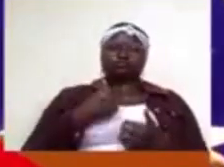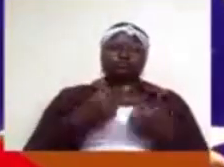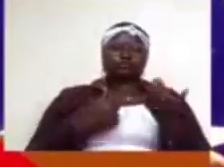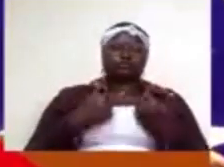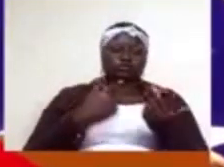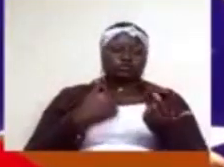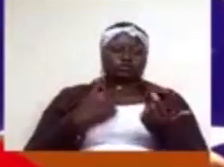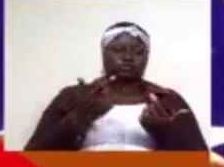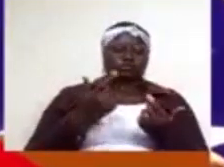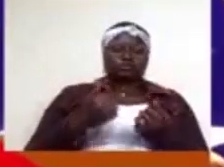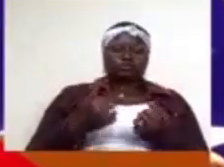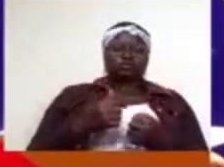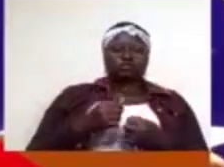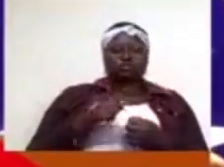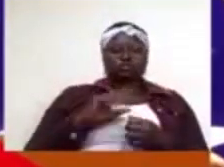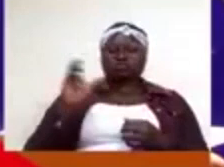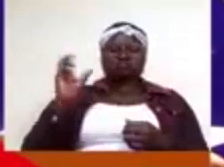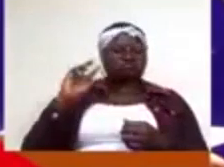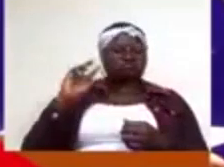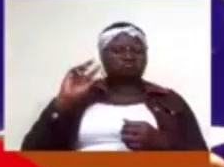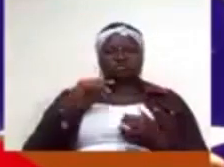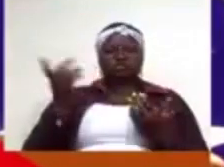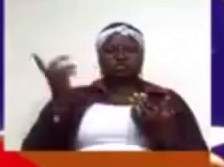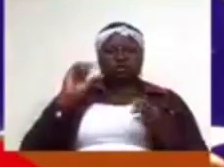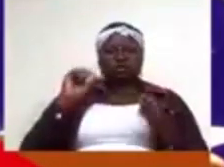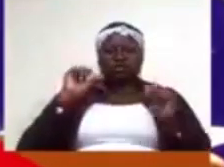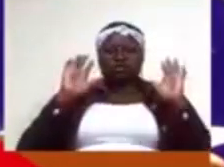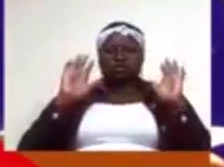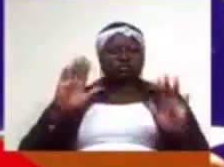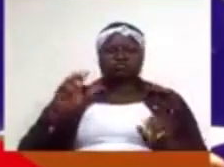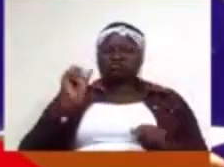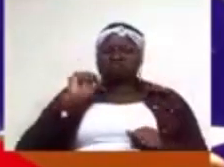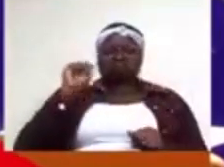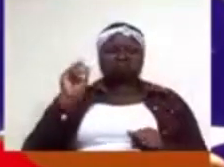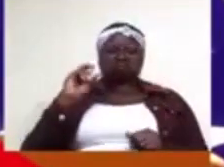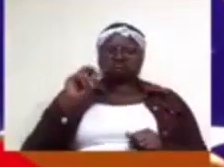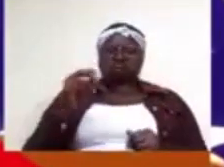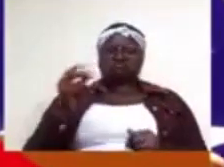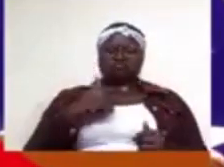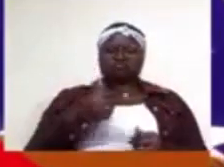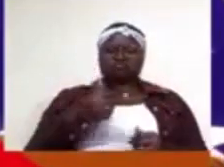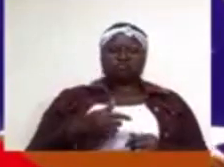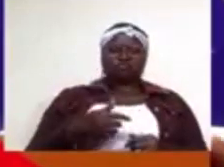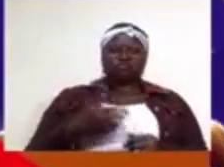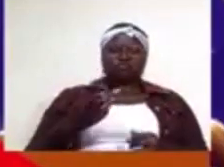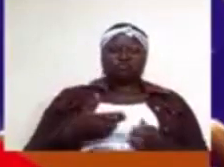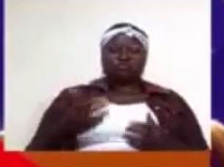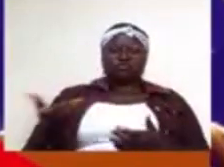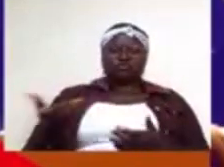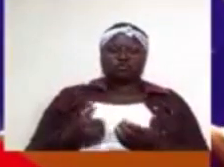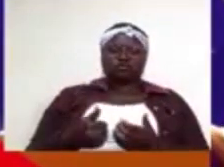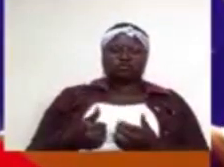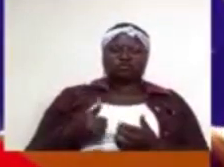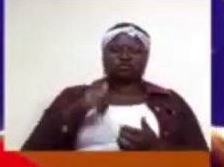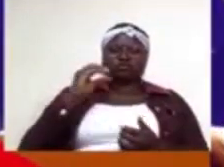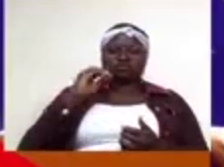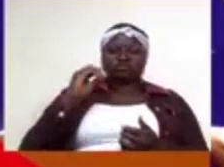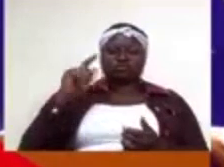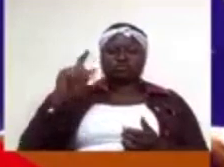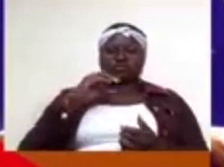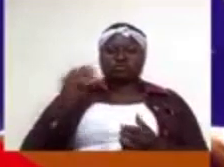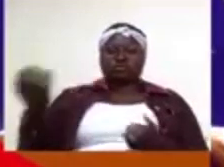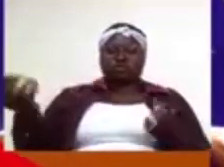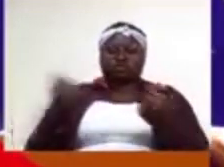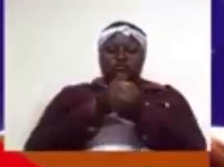atiriri umenye mundu uyu edi nayo ini danetikira. Na mundu uyu ri ni ena diso ni obsessive. Ena disorder ikoragwo yita